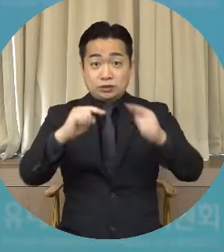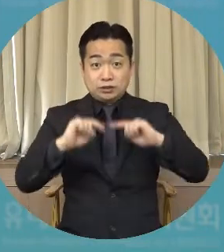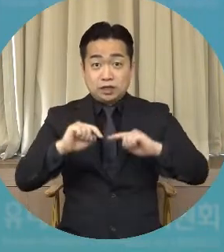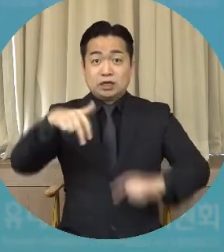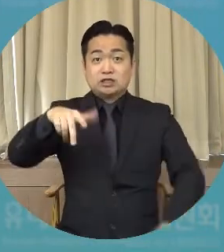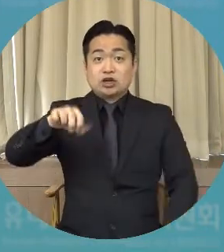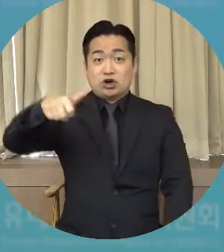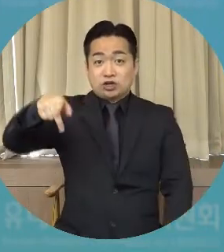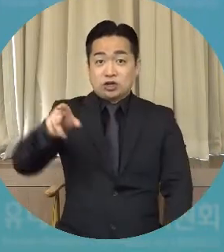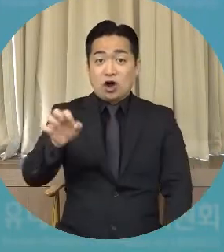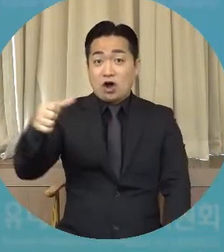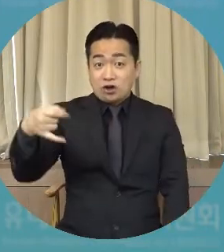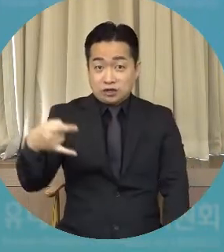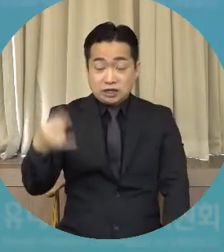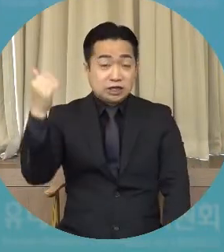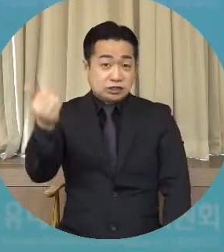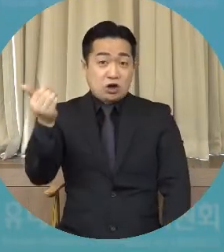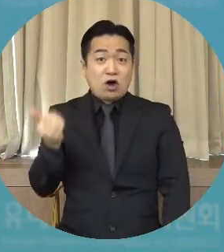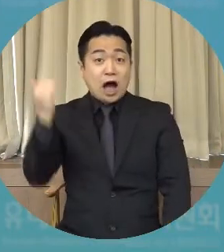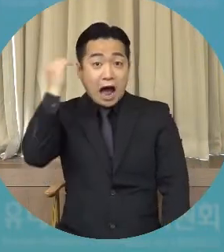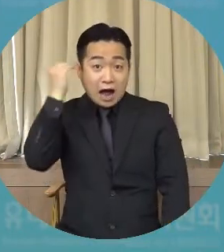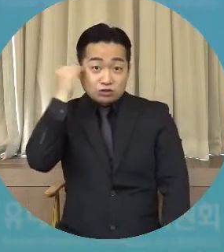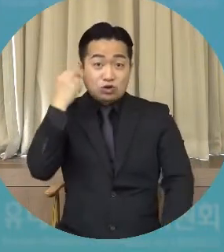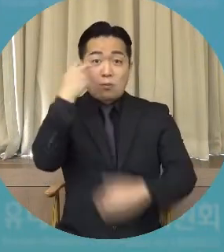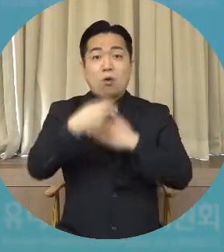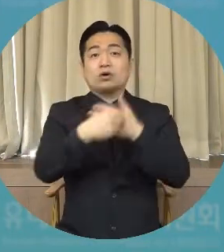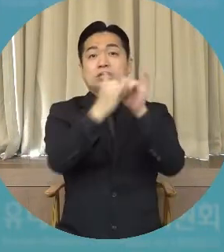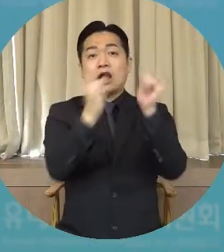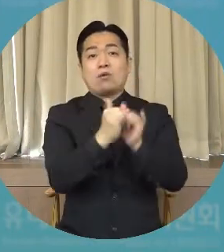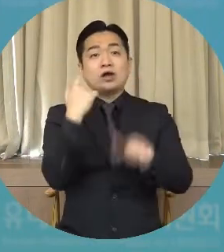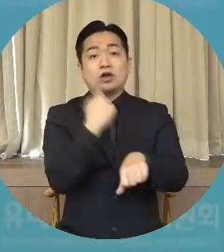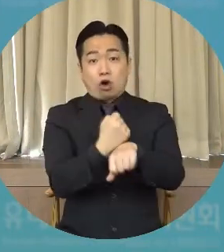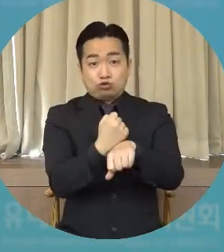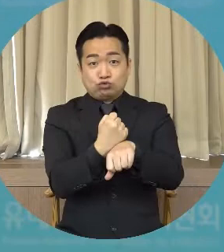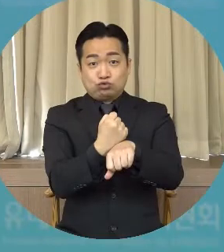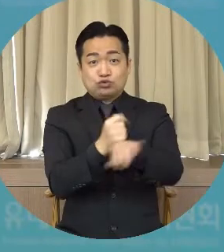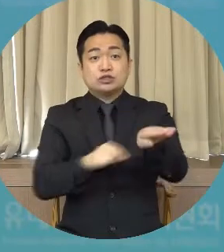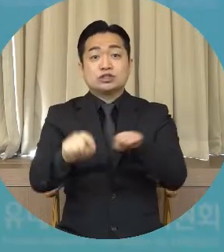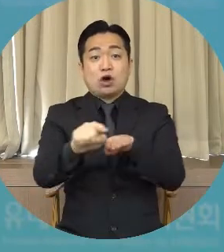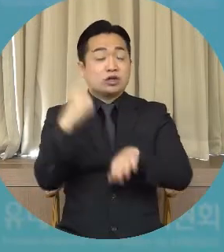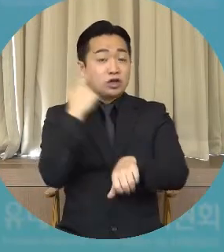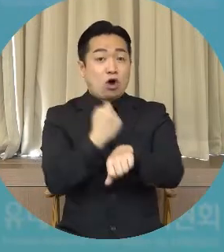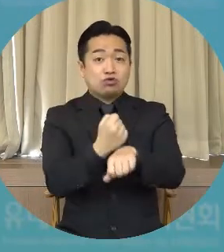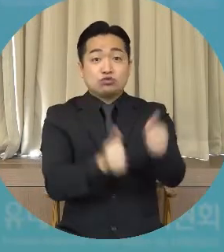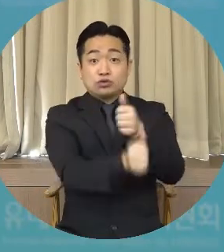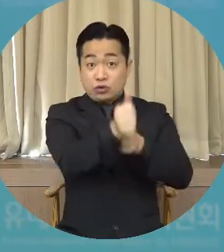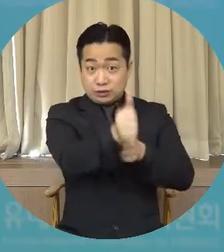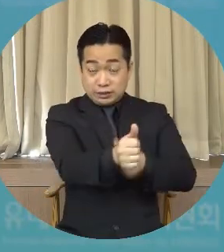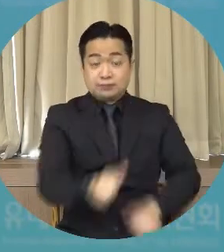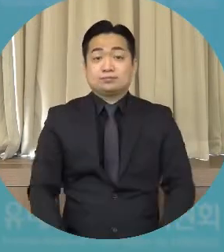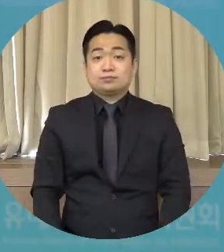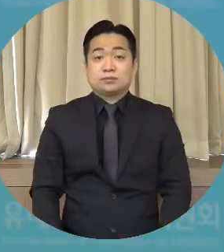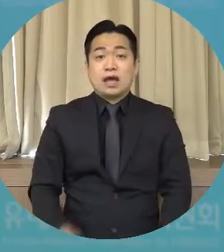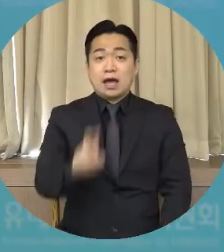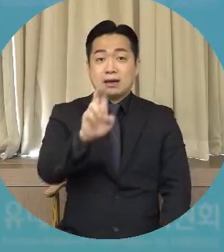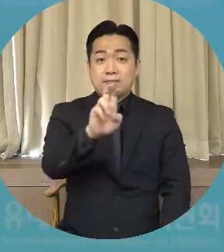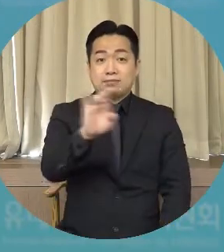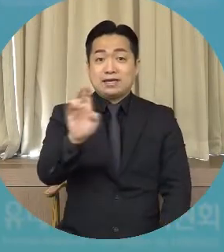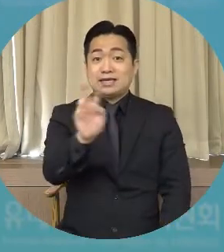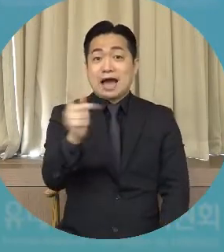정경희 전 한국보건사회연구원 선임연구위원님, 미얀마 인권